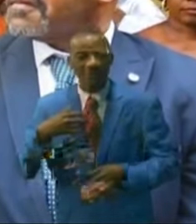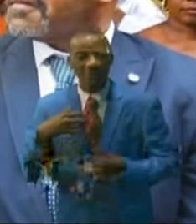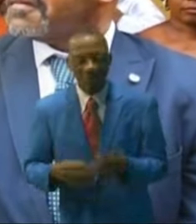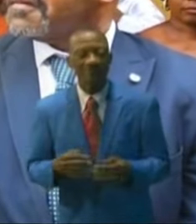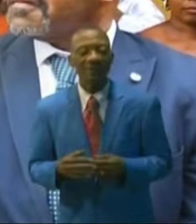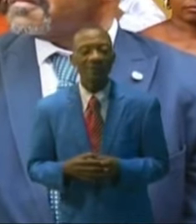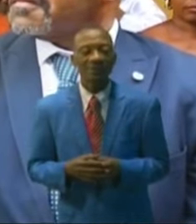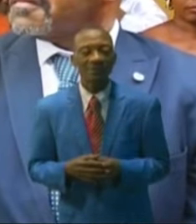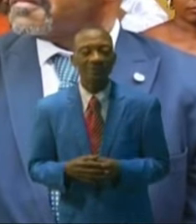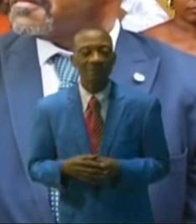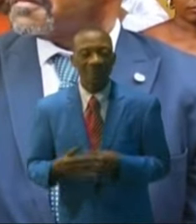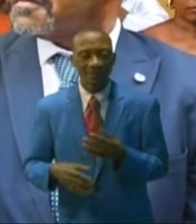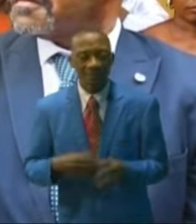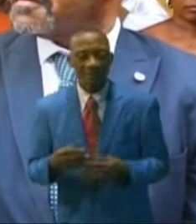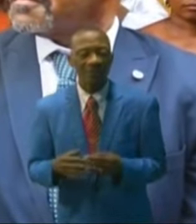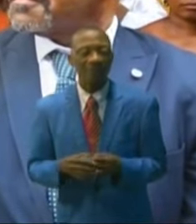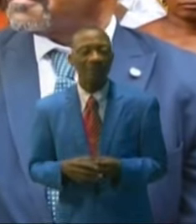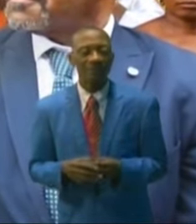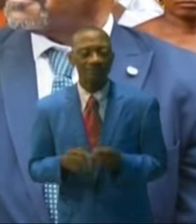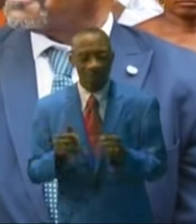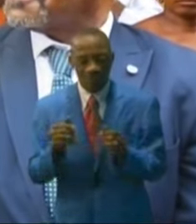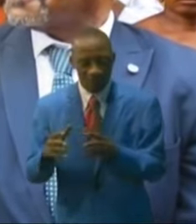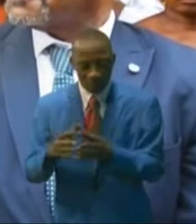allons ensemble pouvoir abattre,